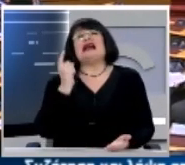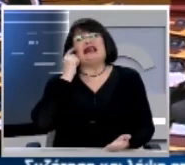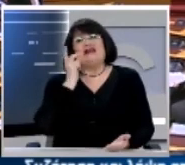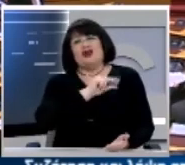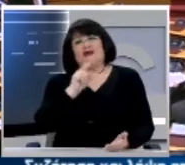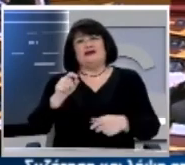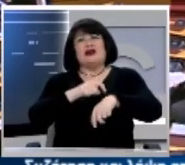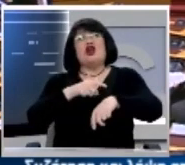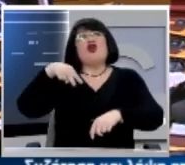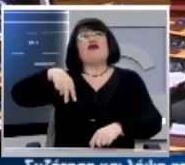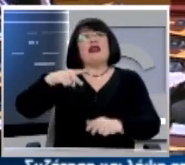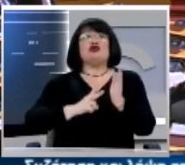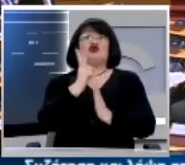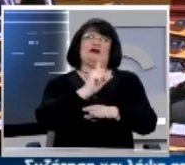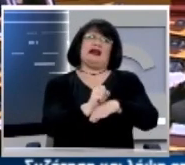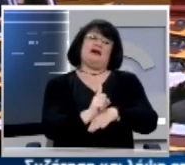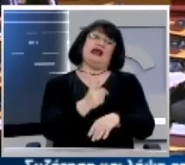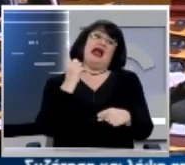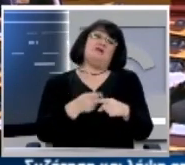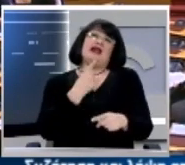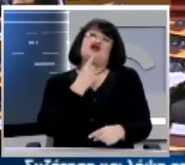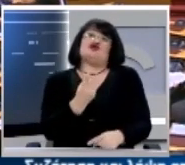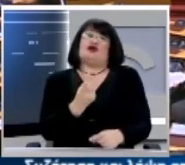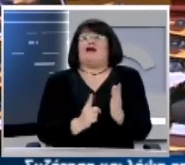Επίσης στέλεχος του ΠΑΣΟΚ.